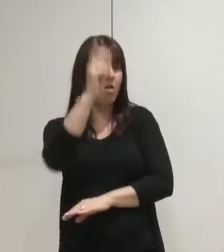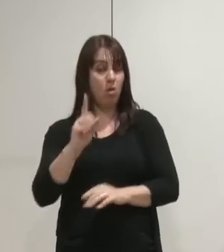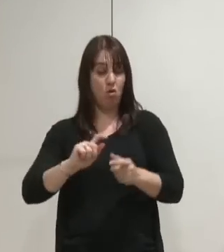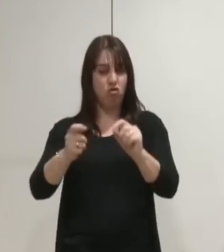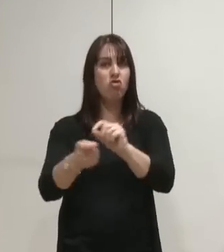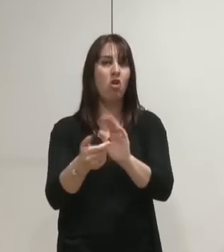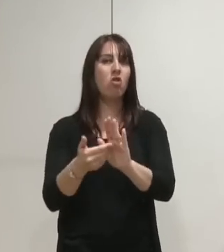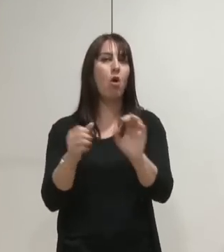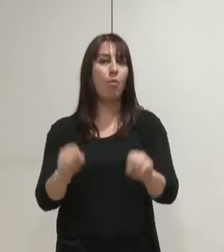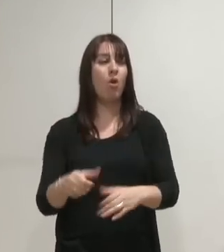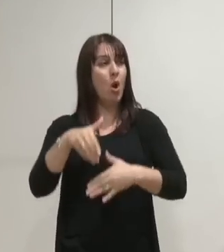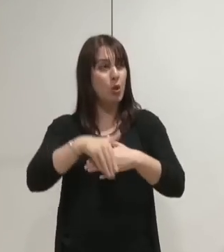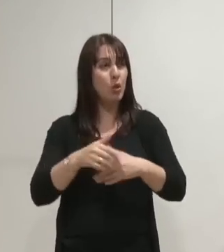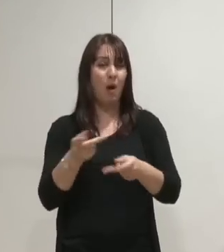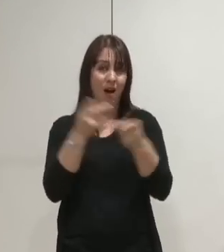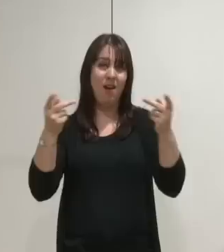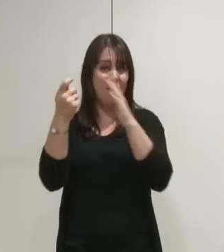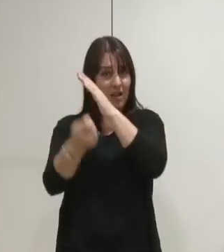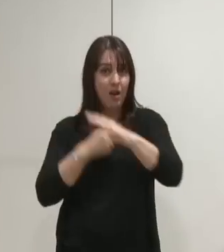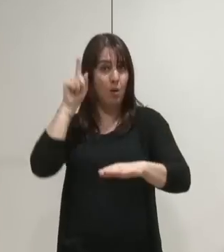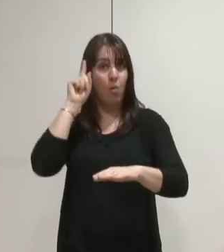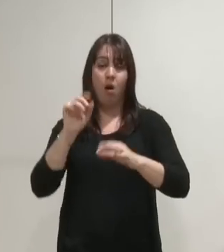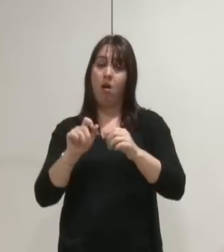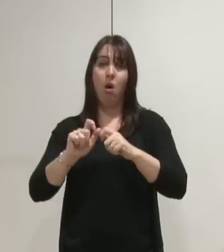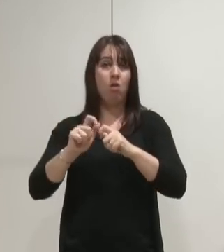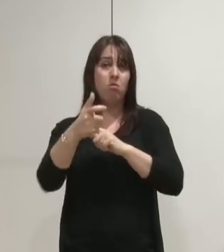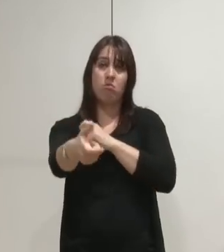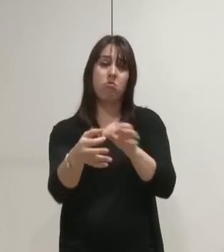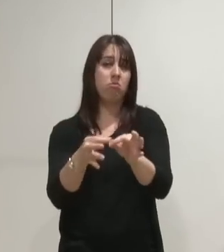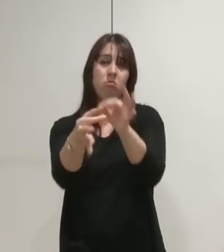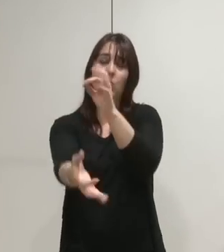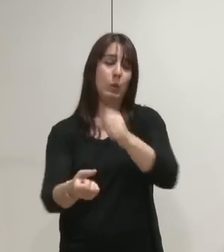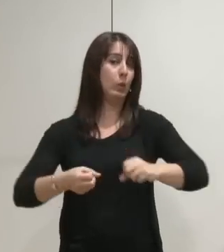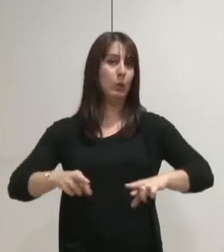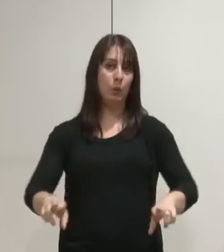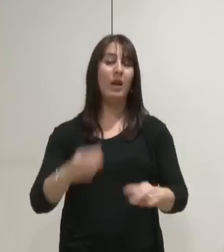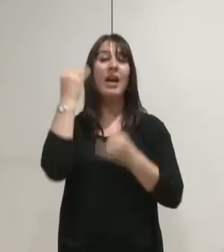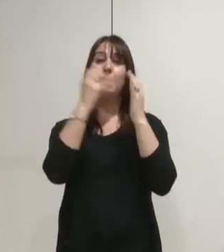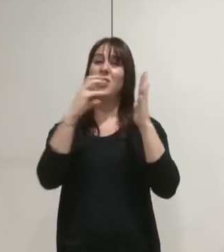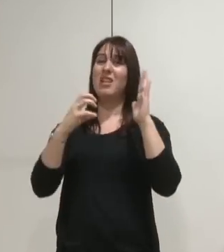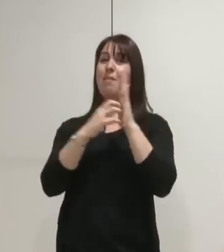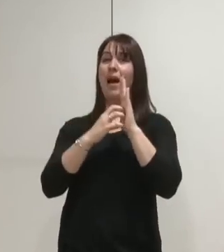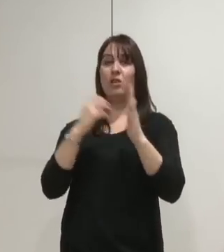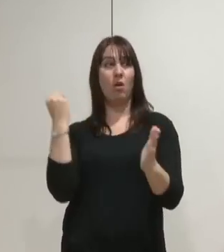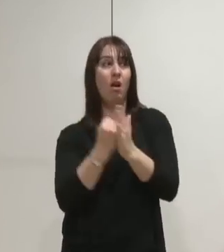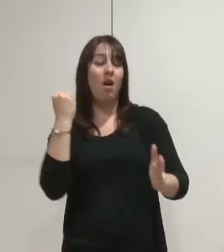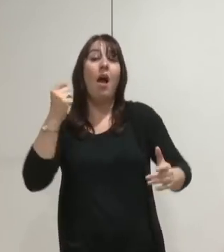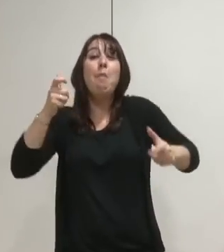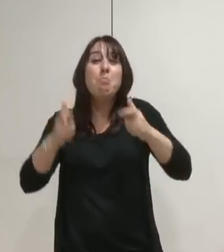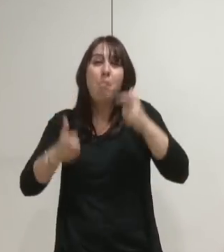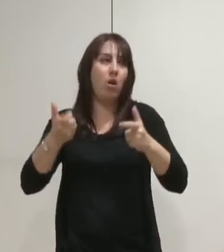ici ce soir parce que cela aura des suites quoi qu'il arrive la délibération si elle est votée en l'état est